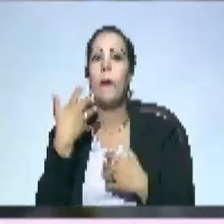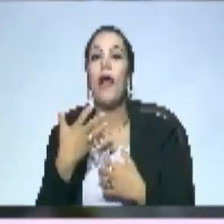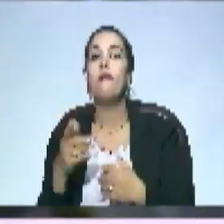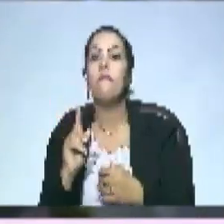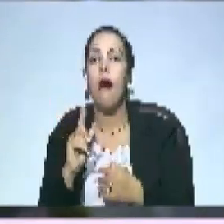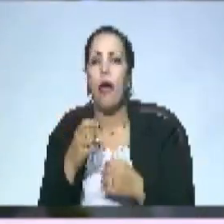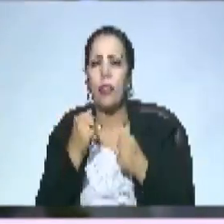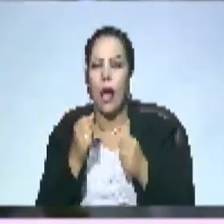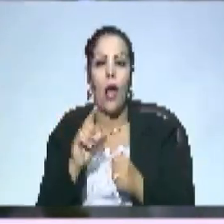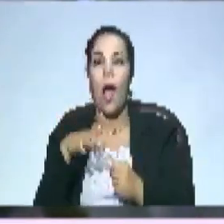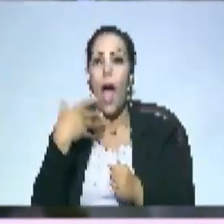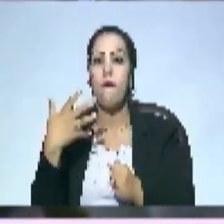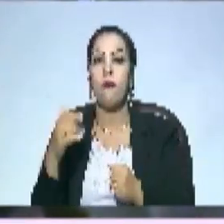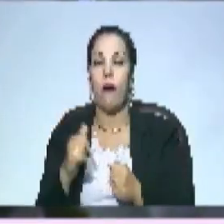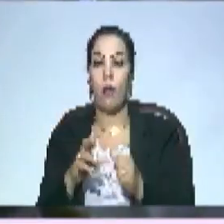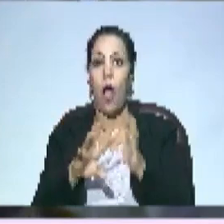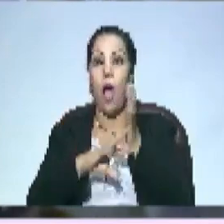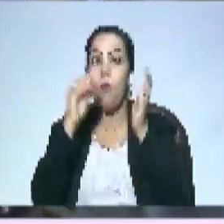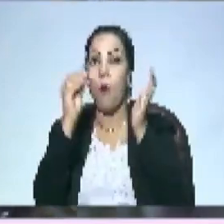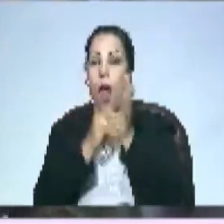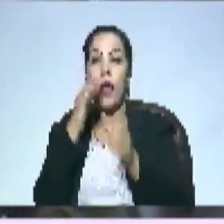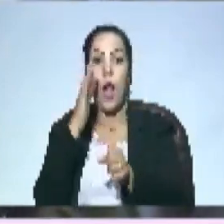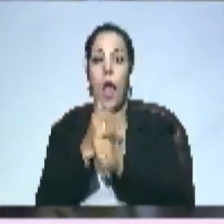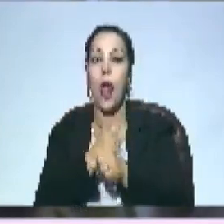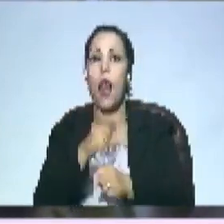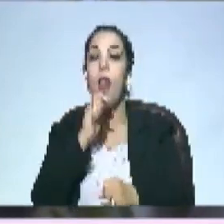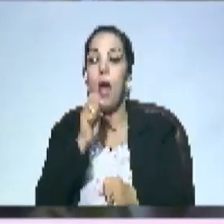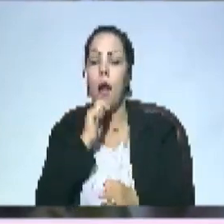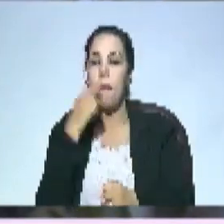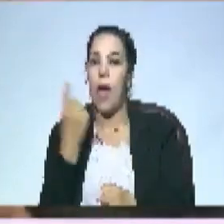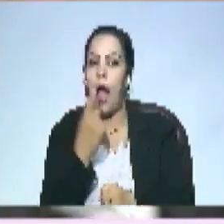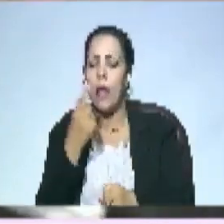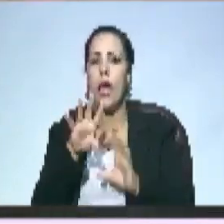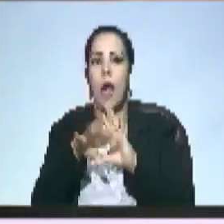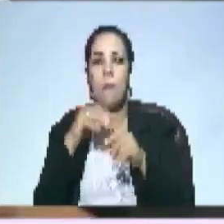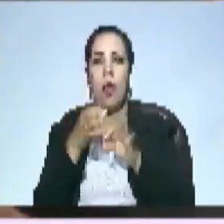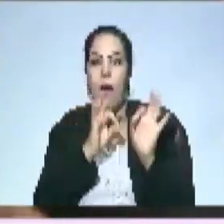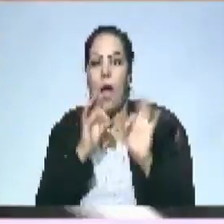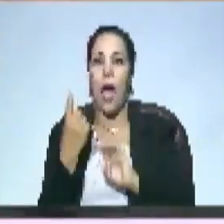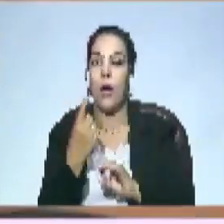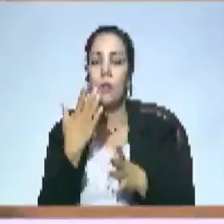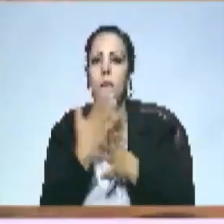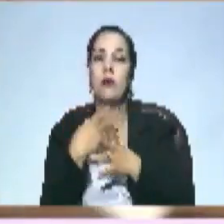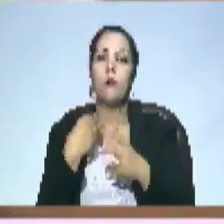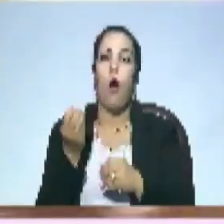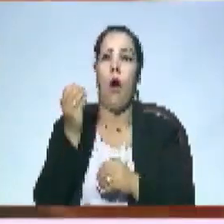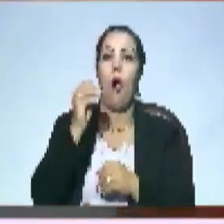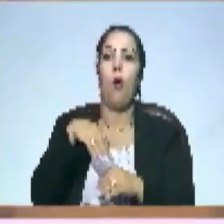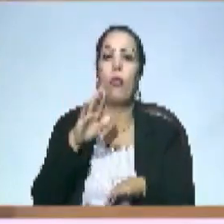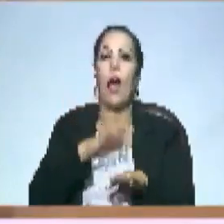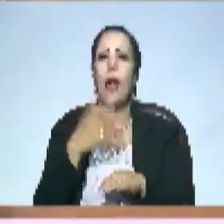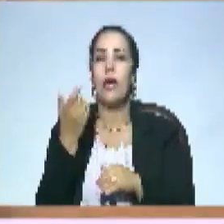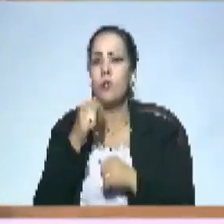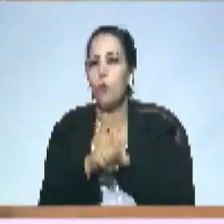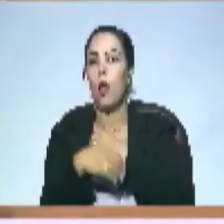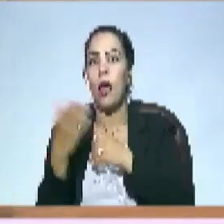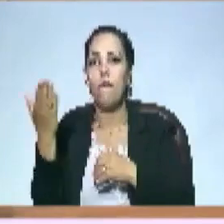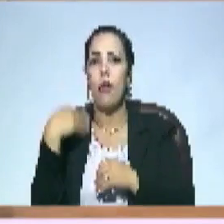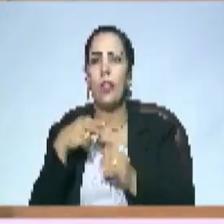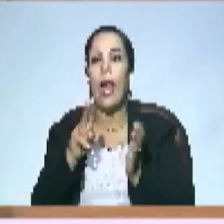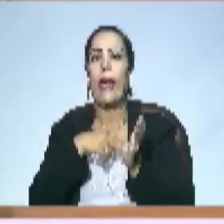يبقى أول حاجة تعصيج اللحمة عادي جدا زي ما حضراتكم بتعملوها عادي، بس الشيف حاطط عليها الجبنة الموتزاريلا.